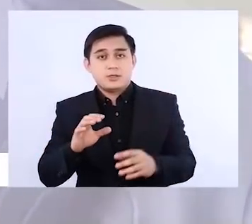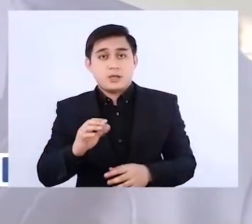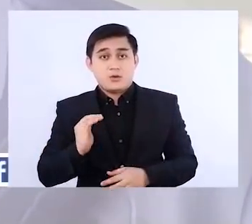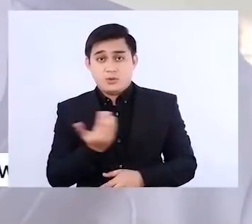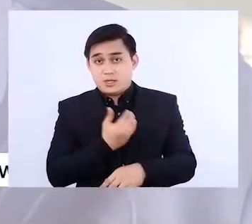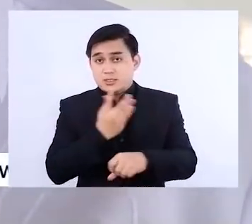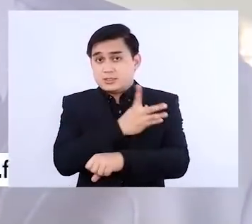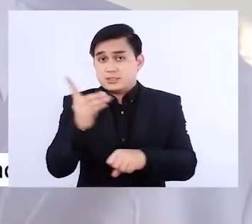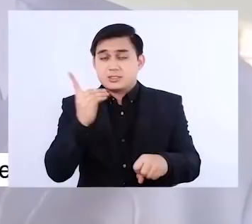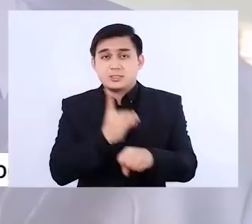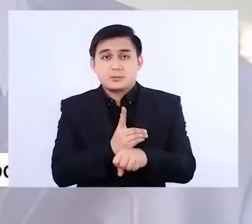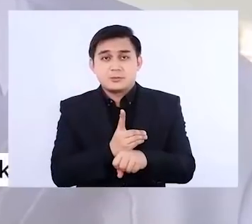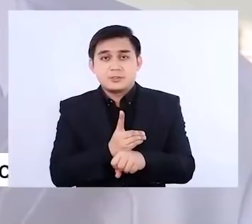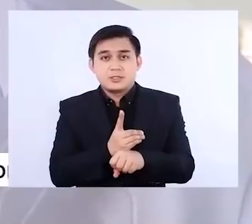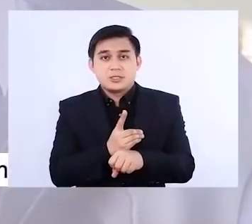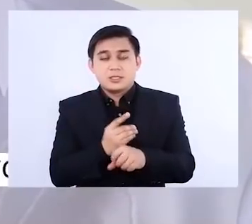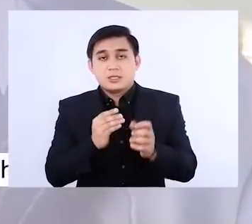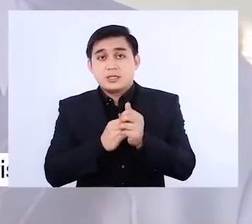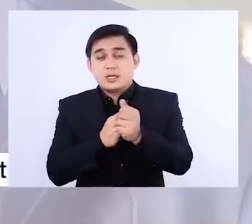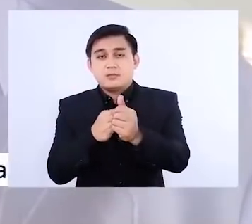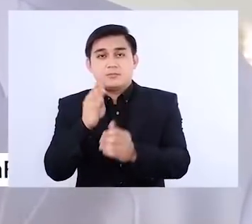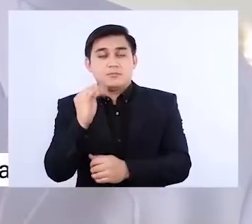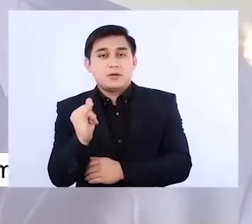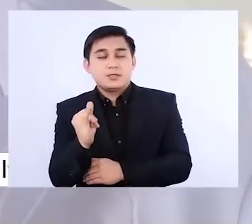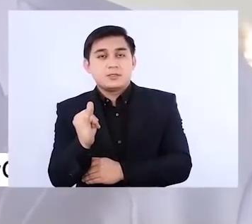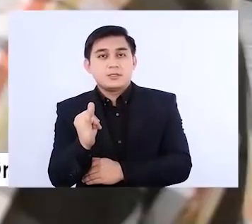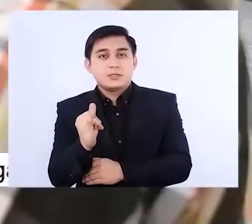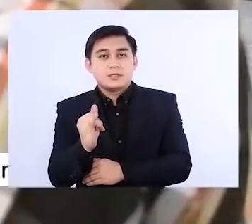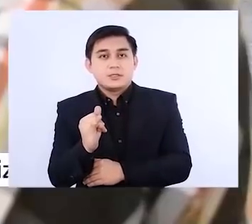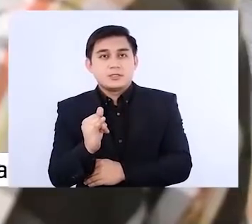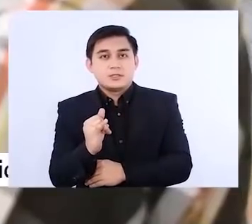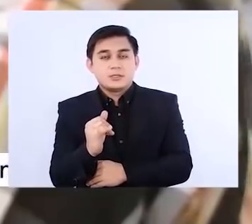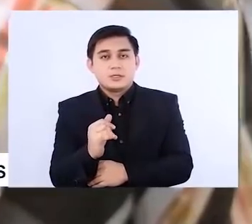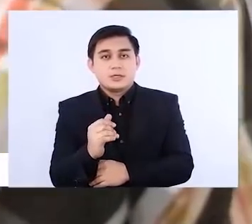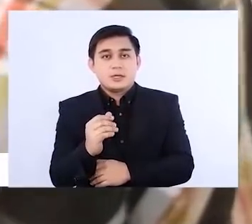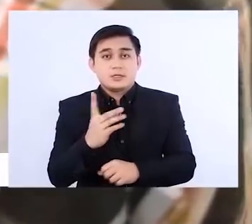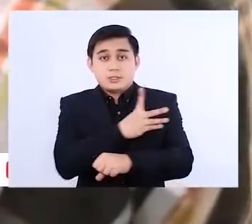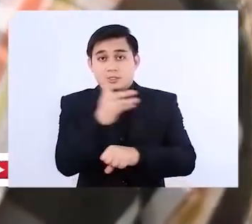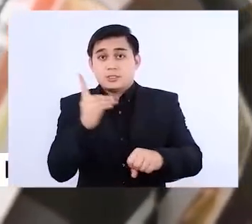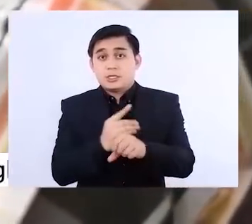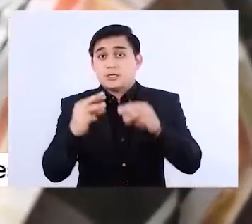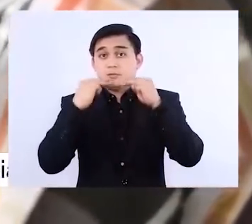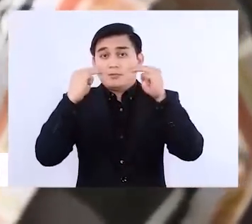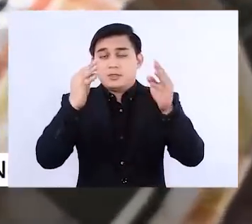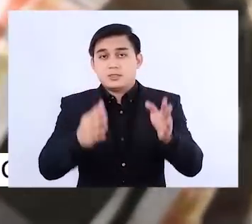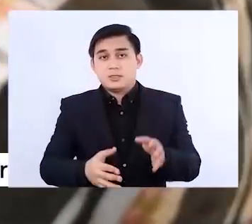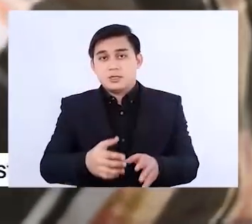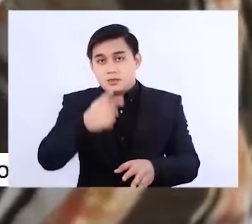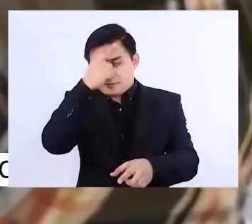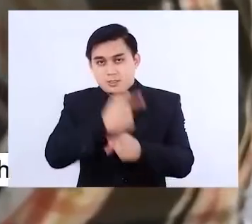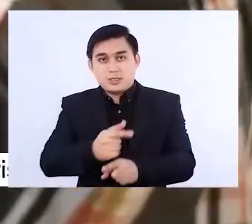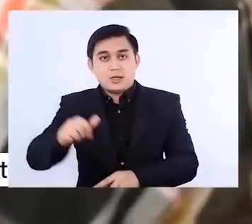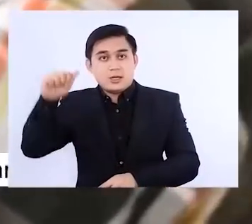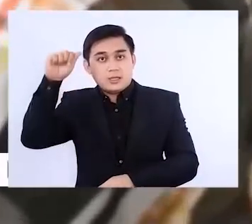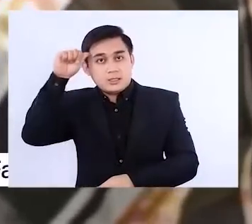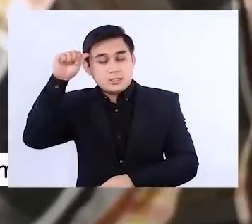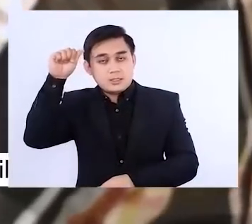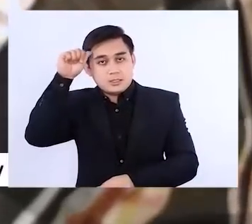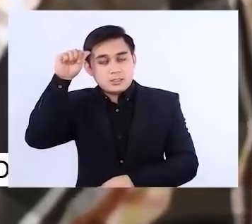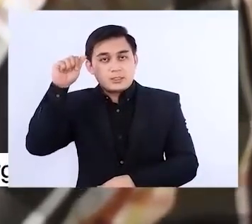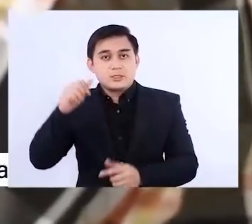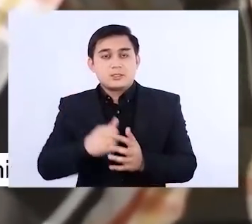distrito. Sa pangunguna po ng ating mahal na tagapangasiwa, ang kapatid na Arnel A.